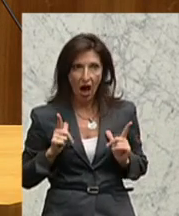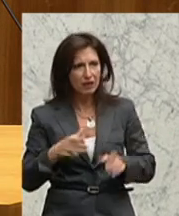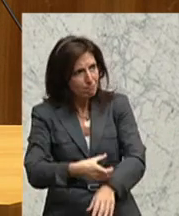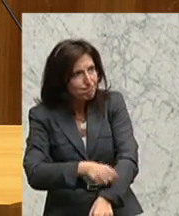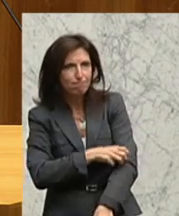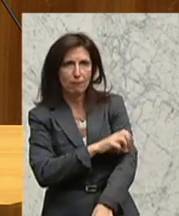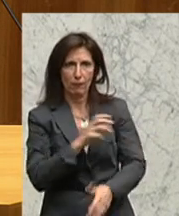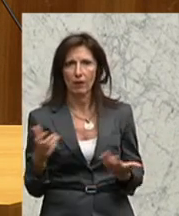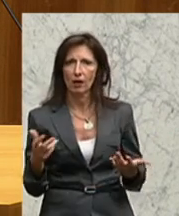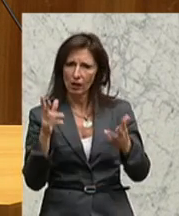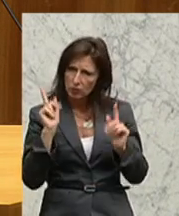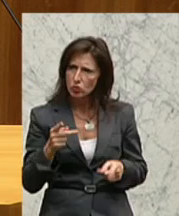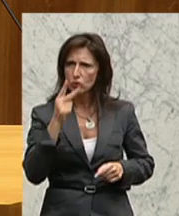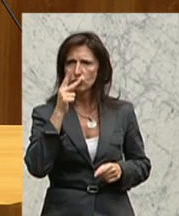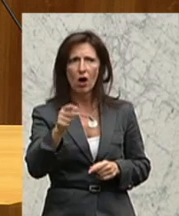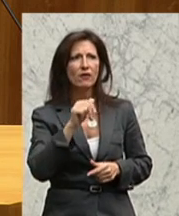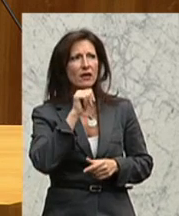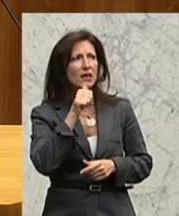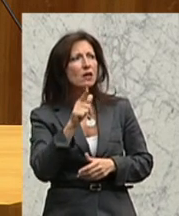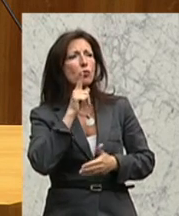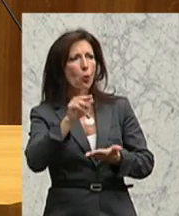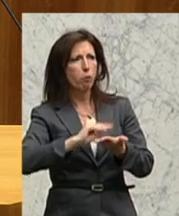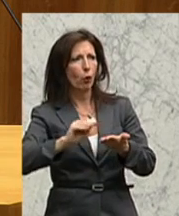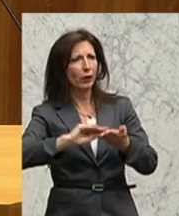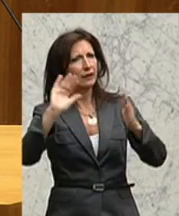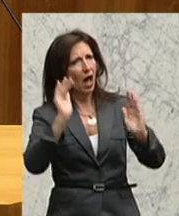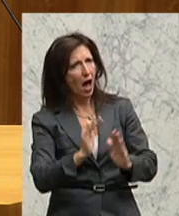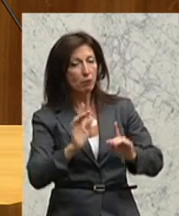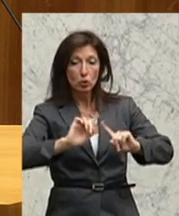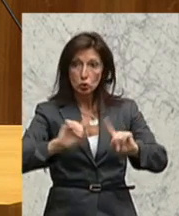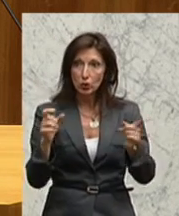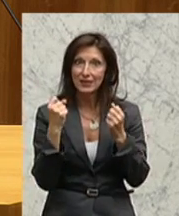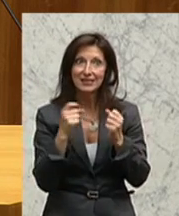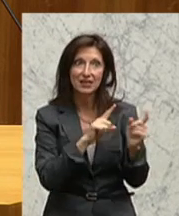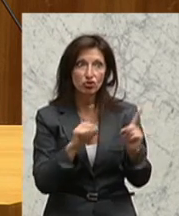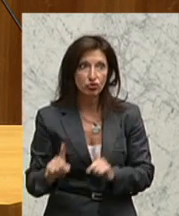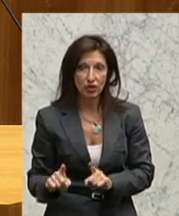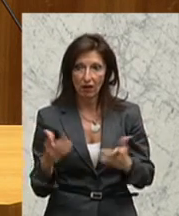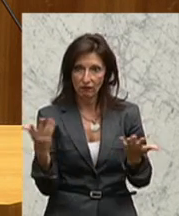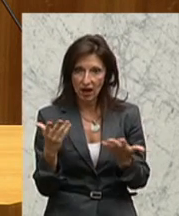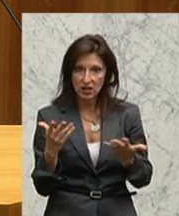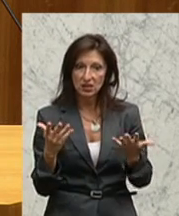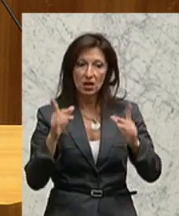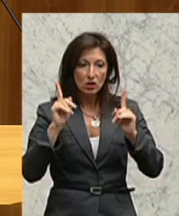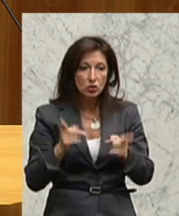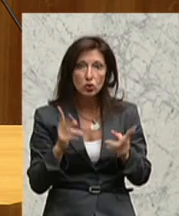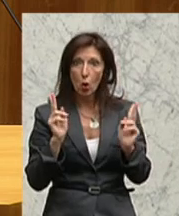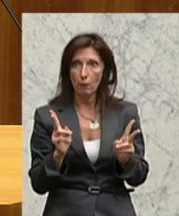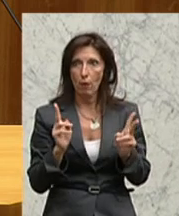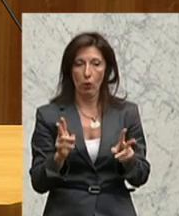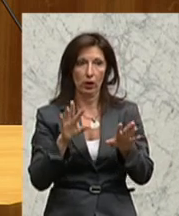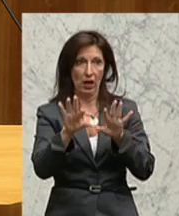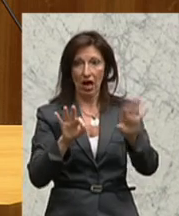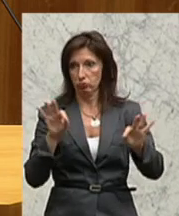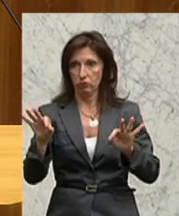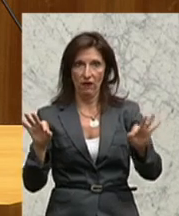zu schauen, nicht nur die Bürokratie abzubauen, sondern zu gewährleisten, dass wir sowohl die Wahl haben, wenn es schon mehrere Versicherungen gibt,